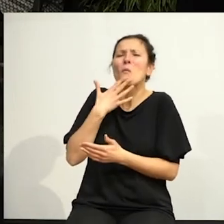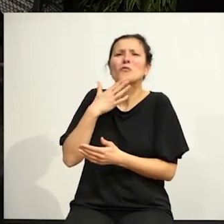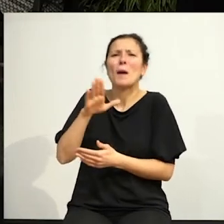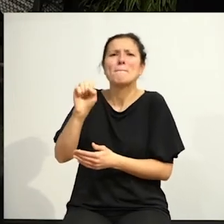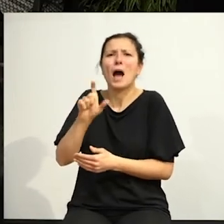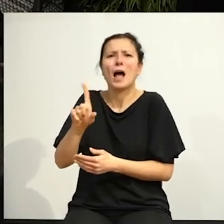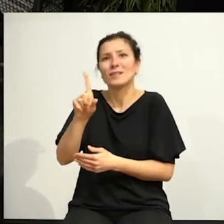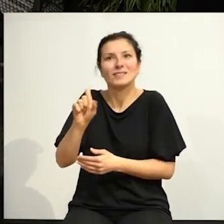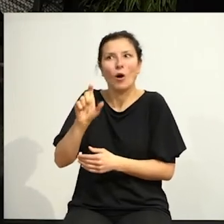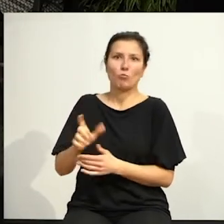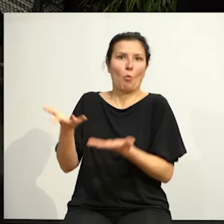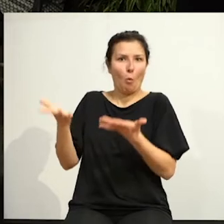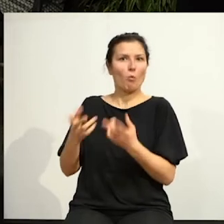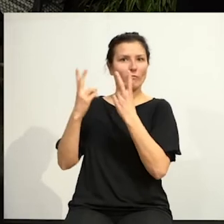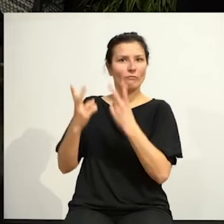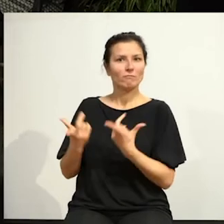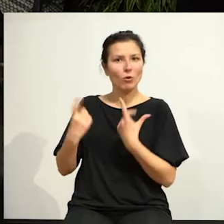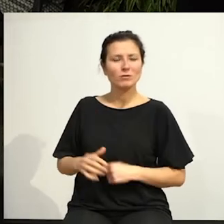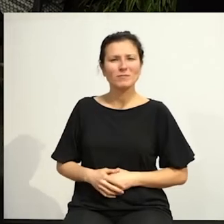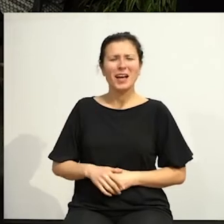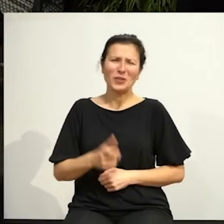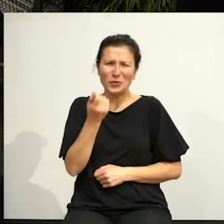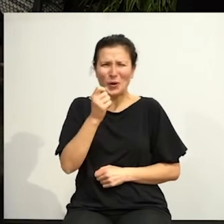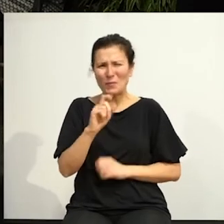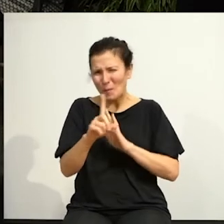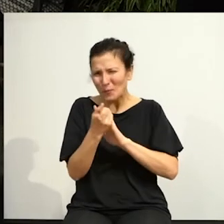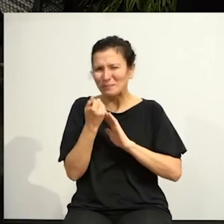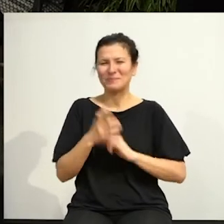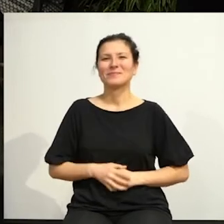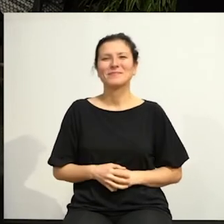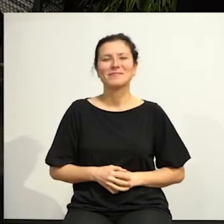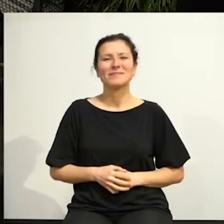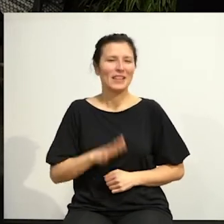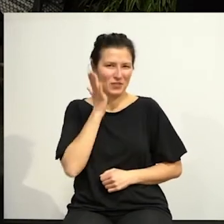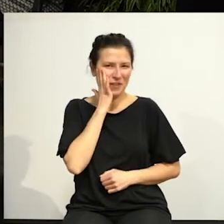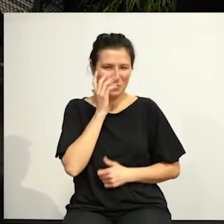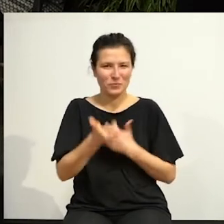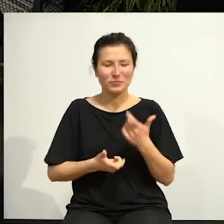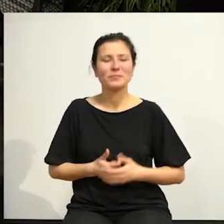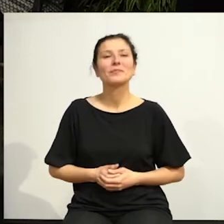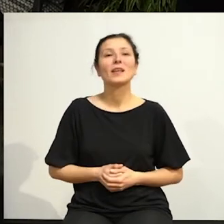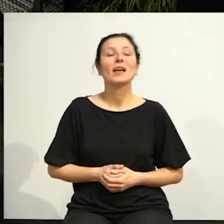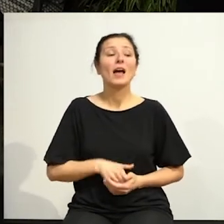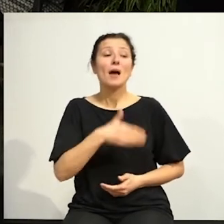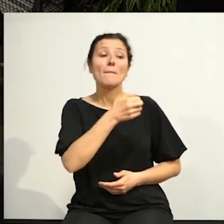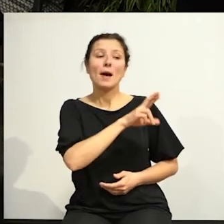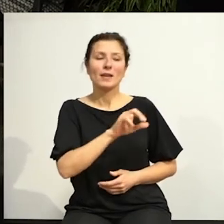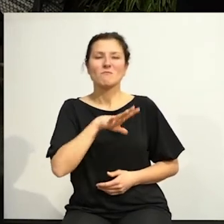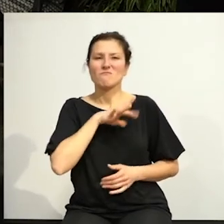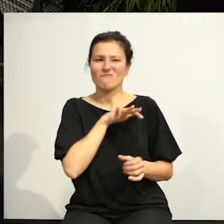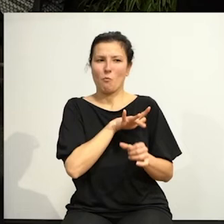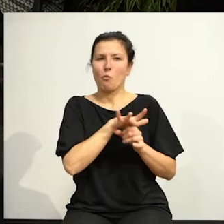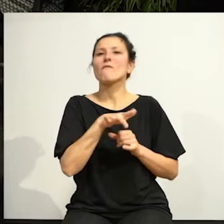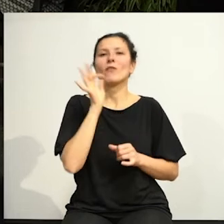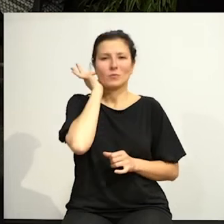Balzak to jest jednak ktoś. Nie, no to było trochę prowokujące, świadomie. Znaczy też Maria miała ogromne wpływy, też pamiętajmy o tym, więc jakby...